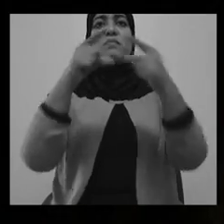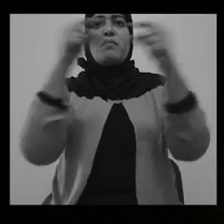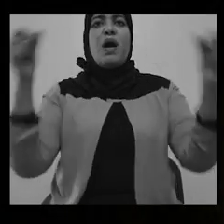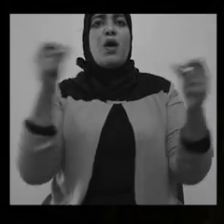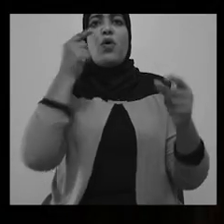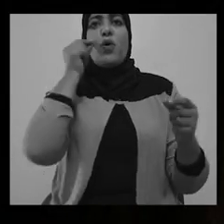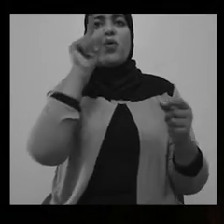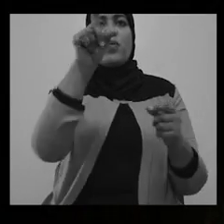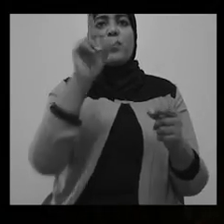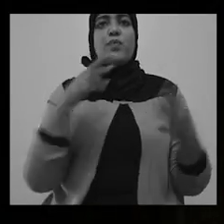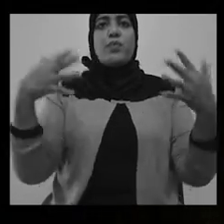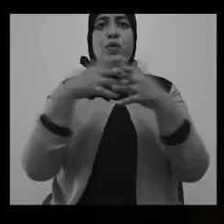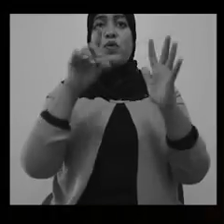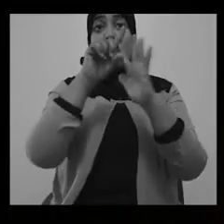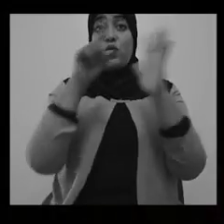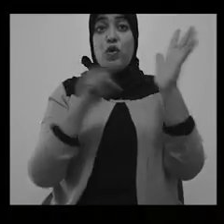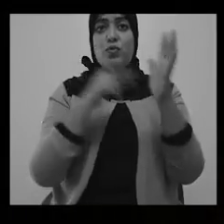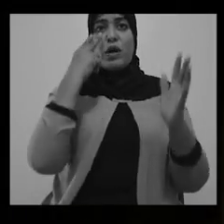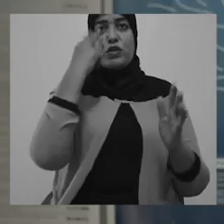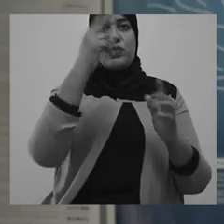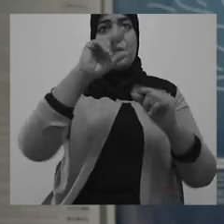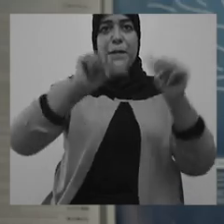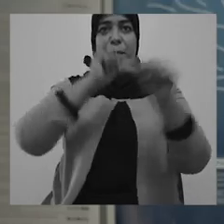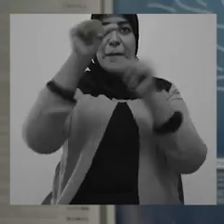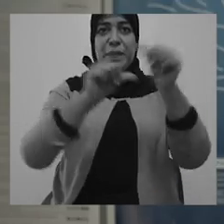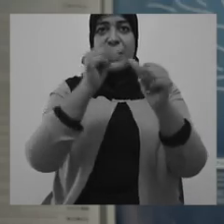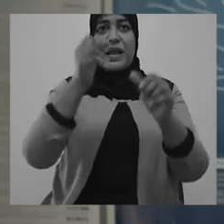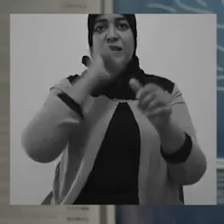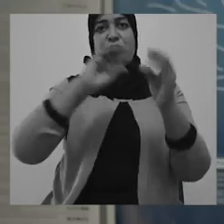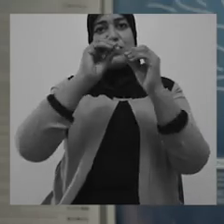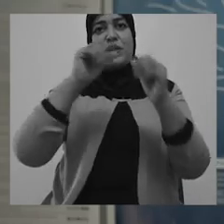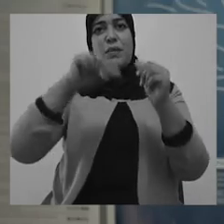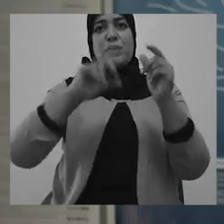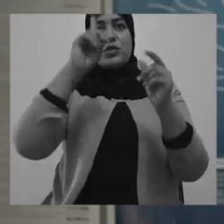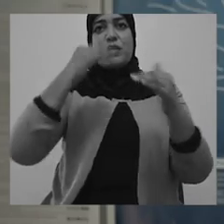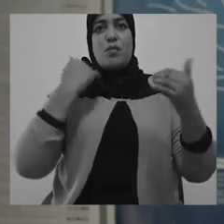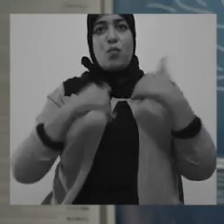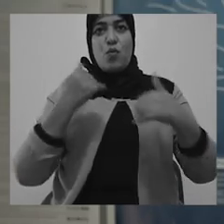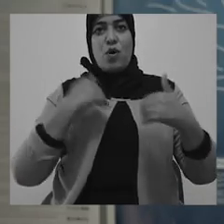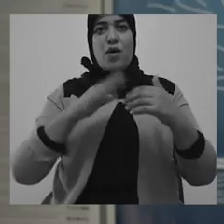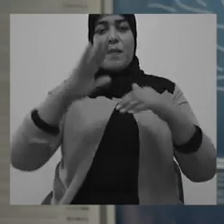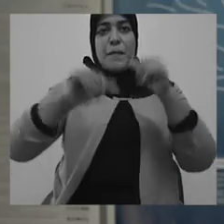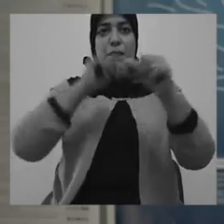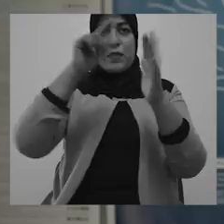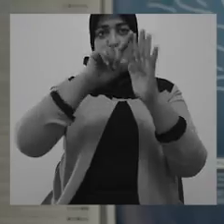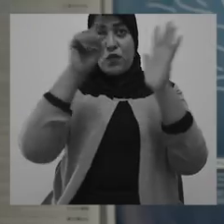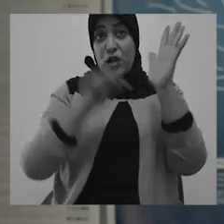jusqu'à avoir un jour une situation, voire on va dire des personnes